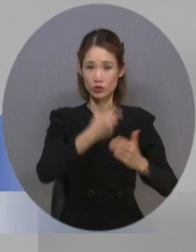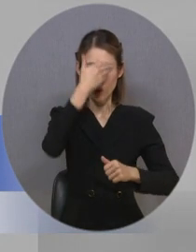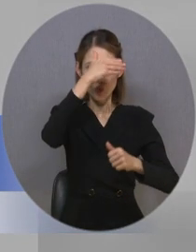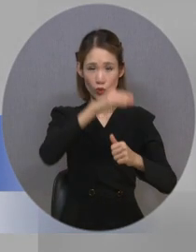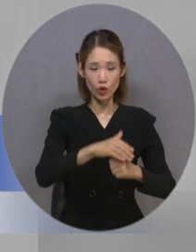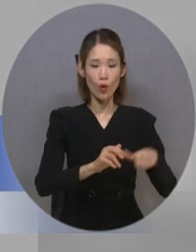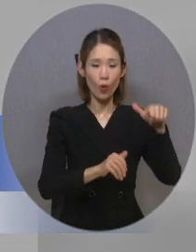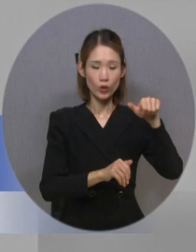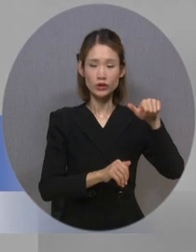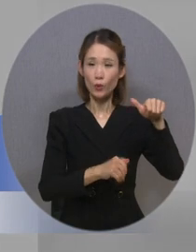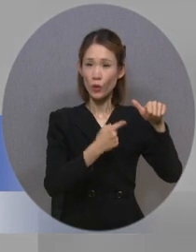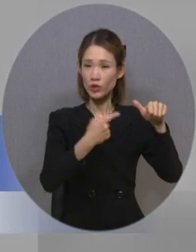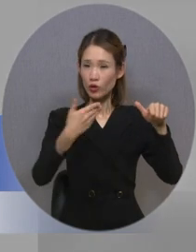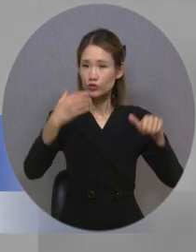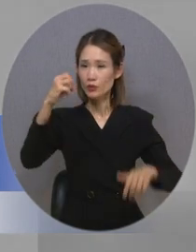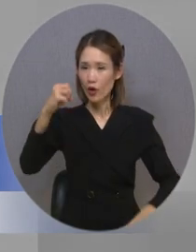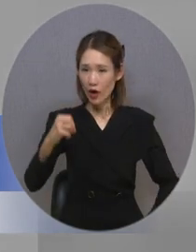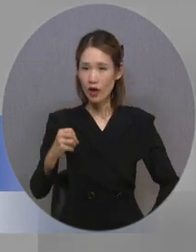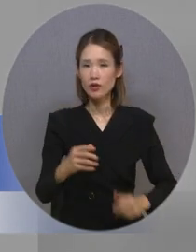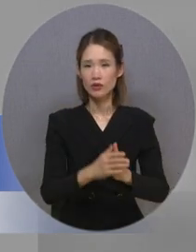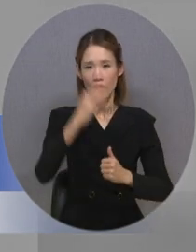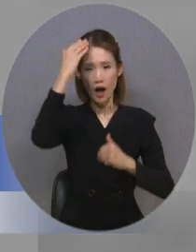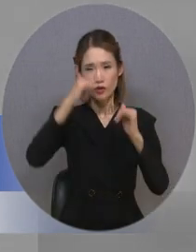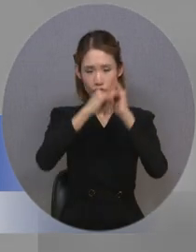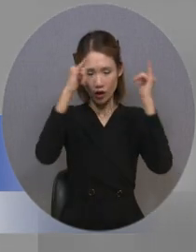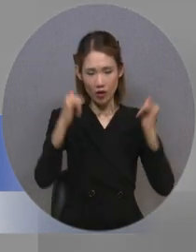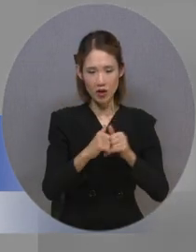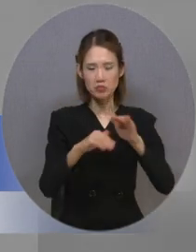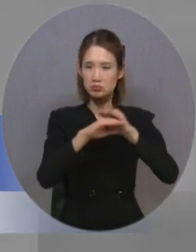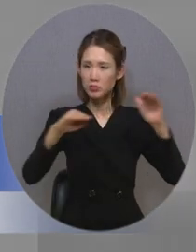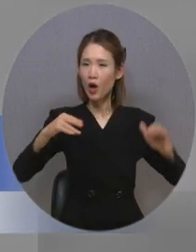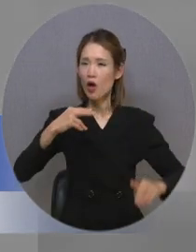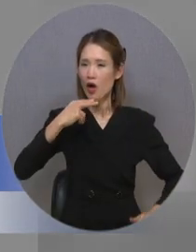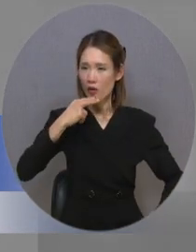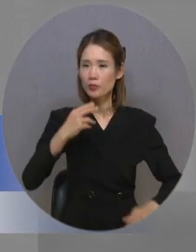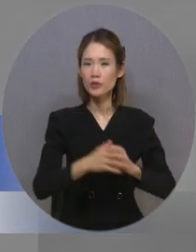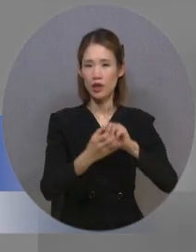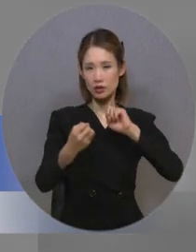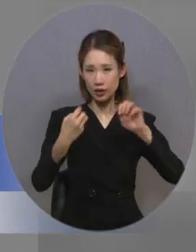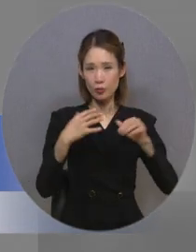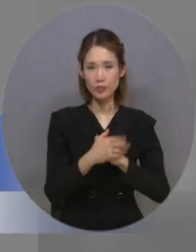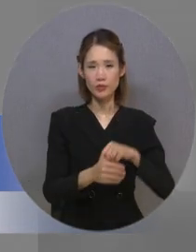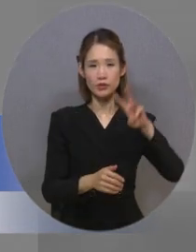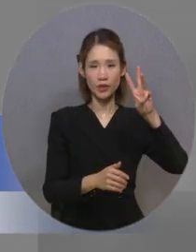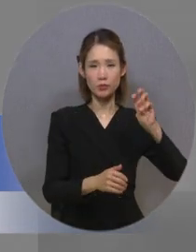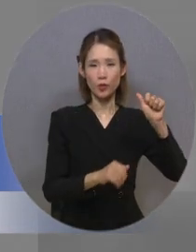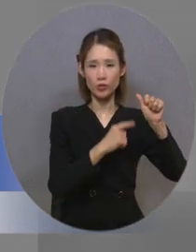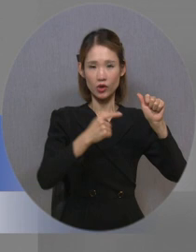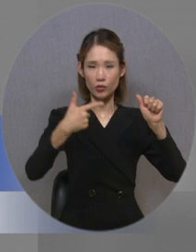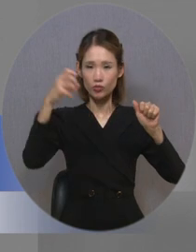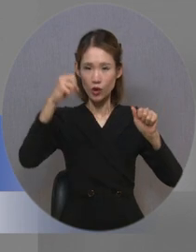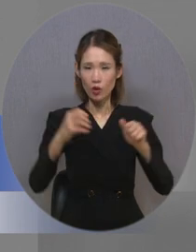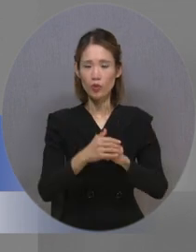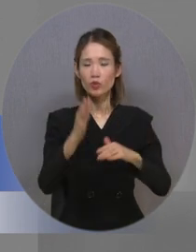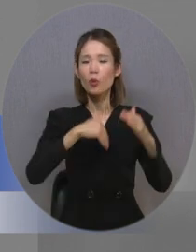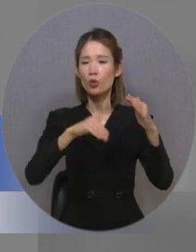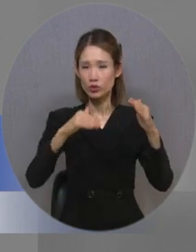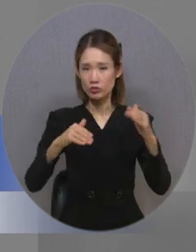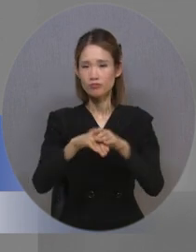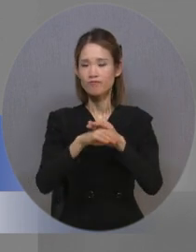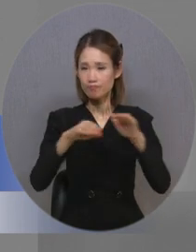청소년의 55.9%는 우리 사회가 공정하지 않다 35.6%는 공정하다고